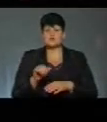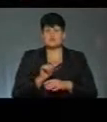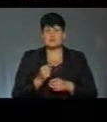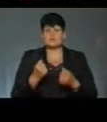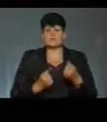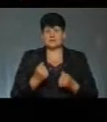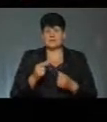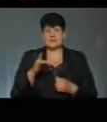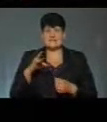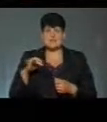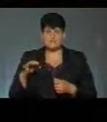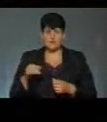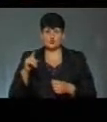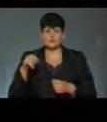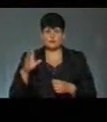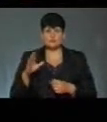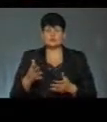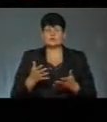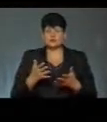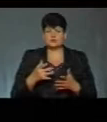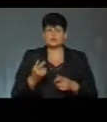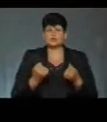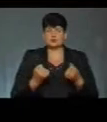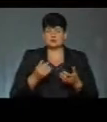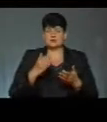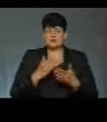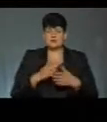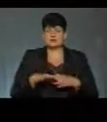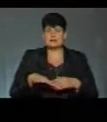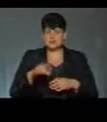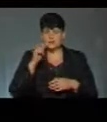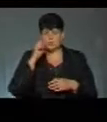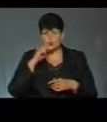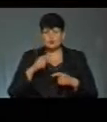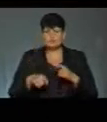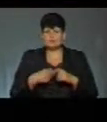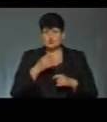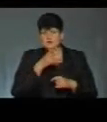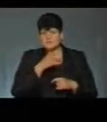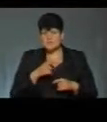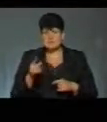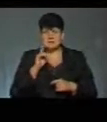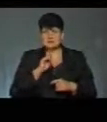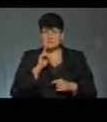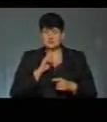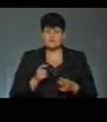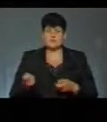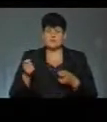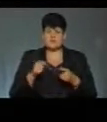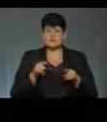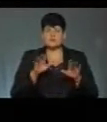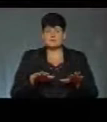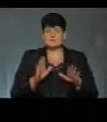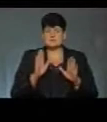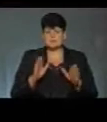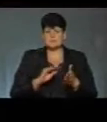на євро-номерах. Якщо буде встановлено, що даний автомобіль перебуває на території України з порушенням терміну тимчасового везення, то на місці буде